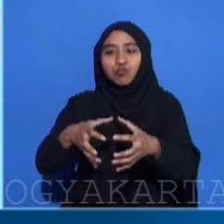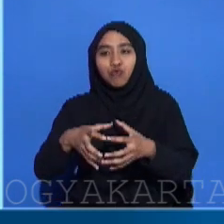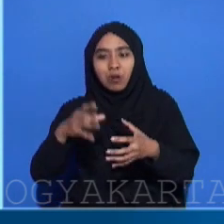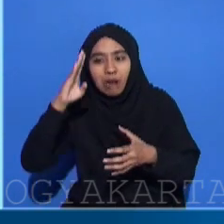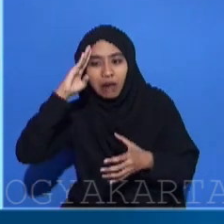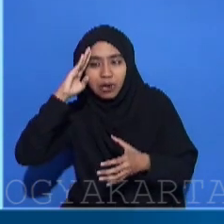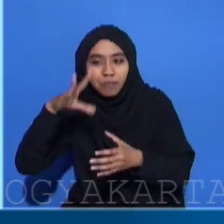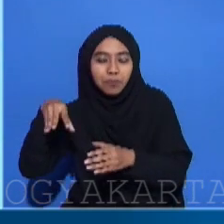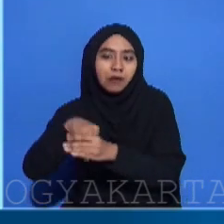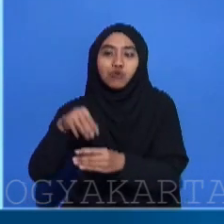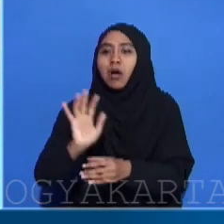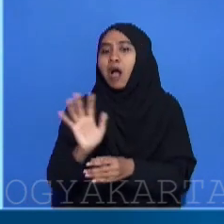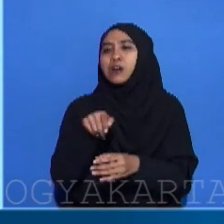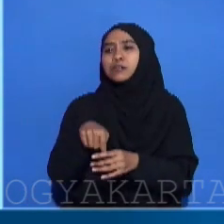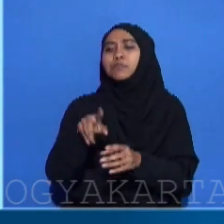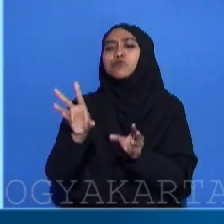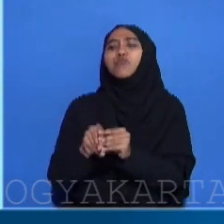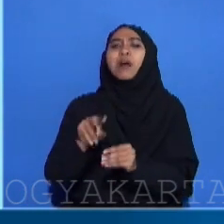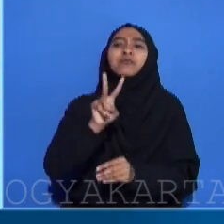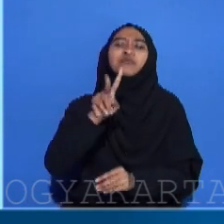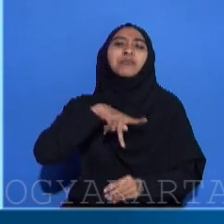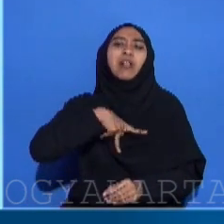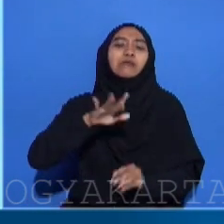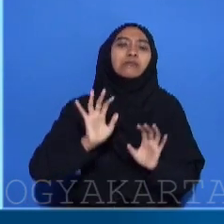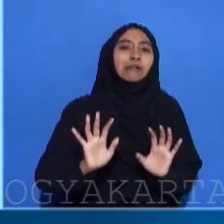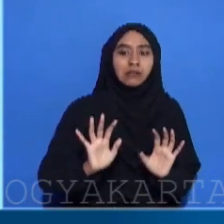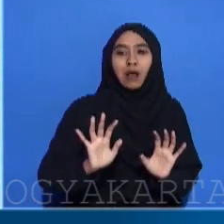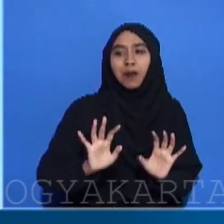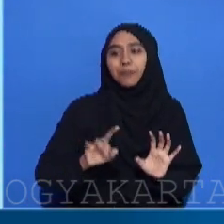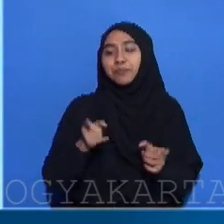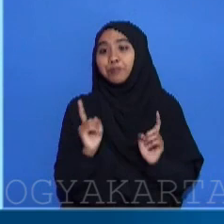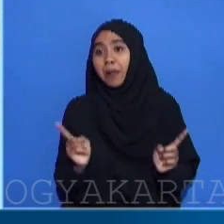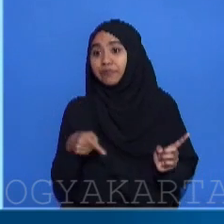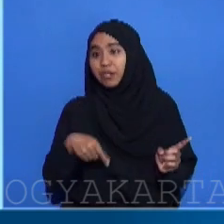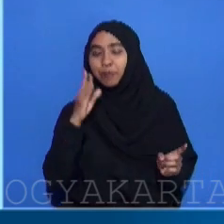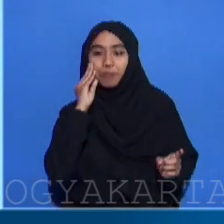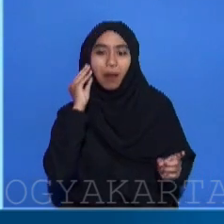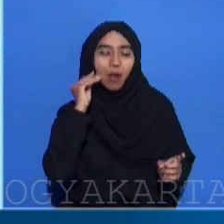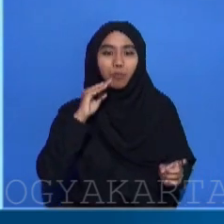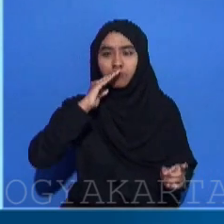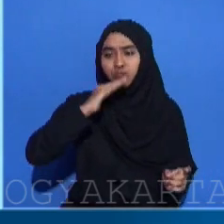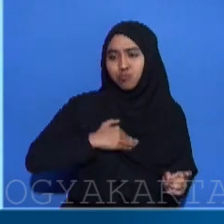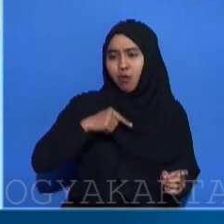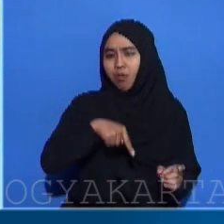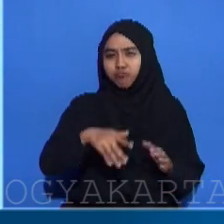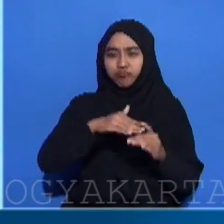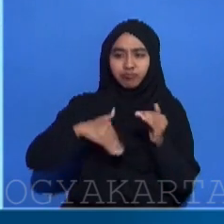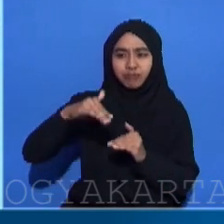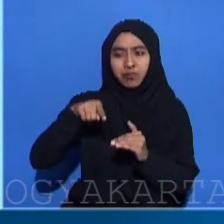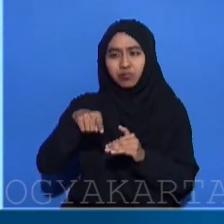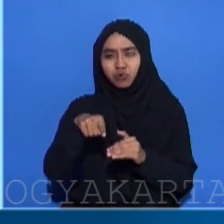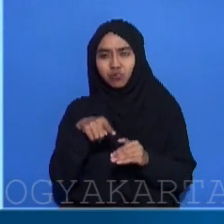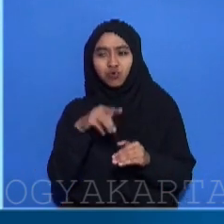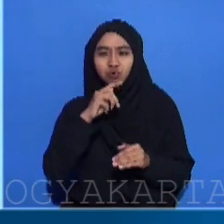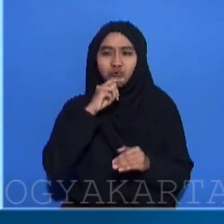diikuti tidak lebih dari dua peserta adanya pelatih berpengalaman dan koordinasi wasit internasional yang dimiliki